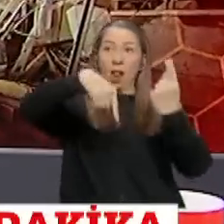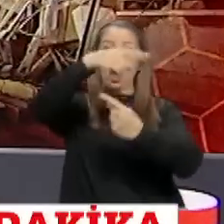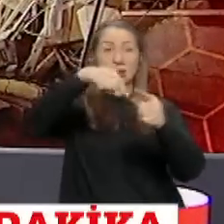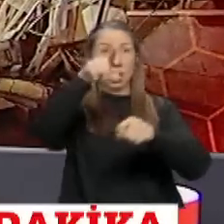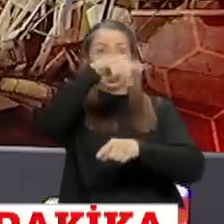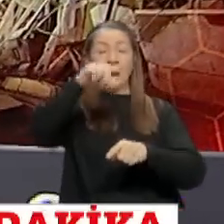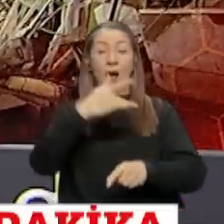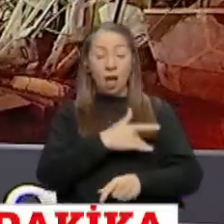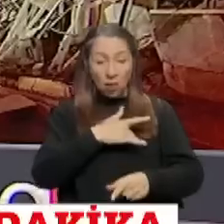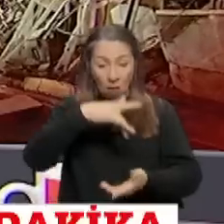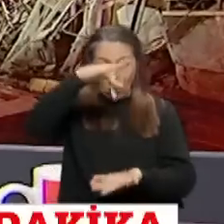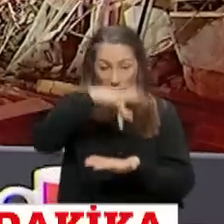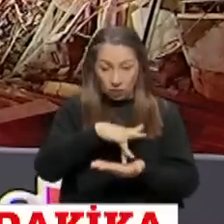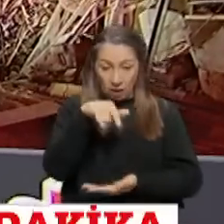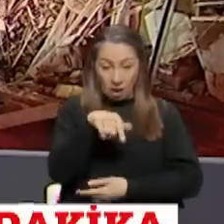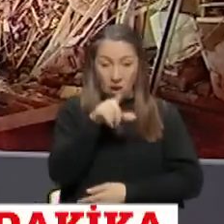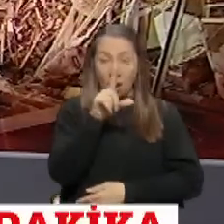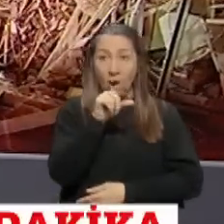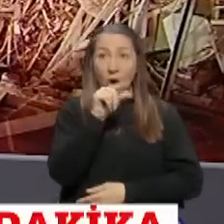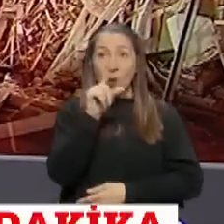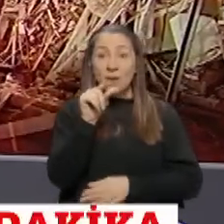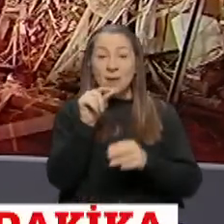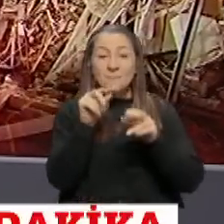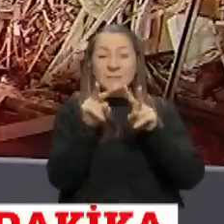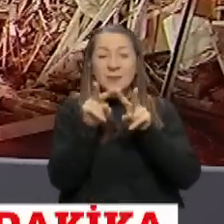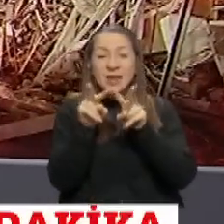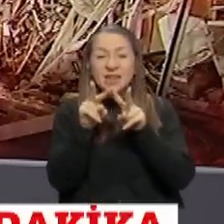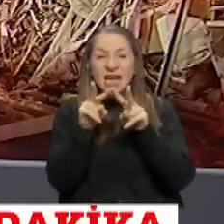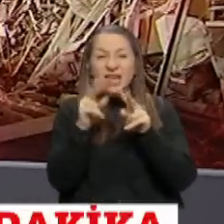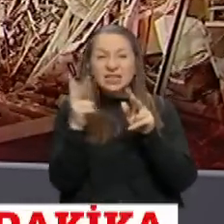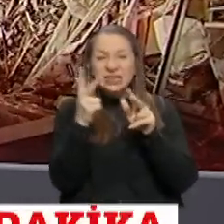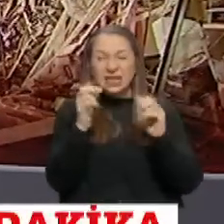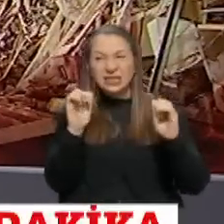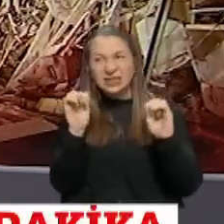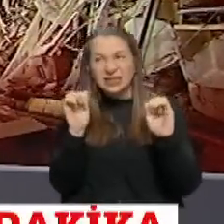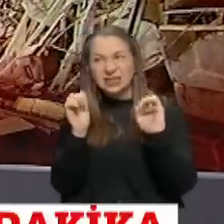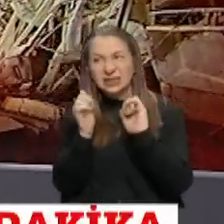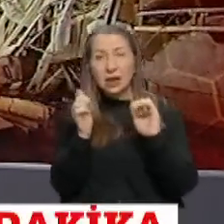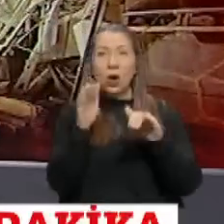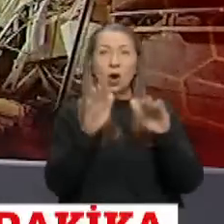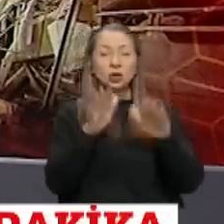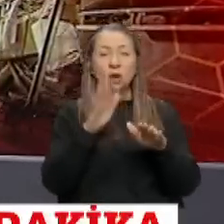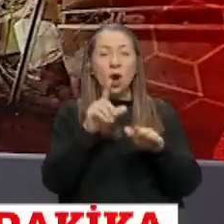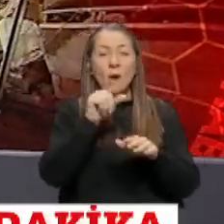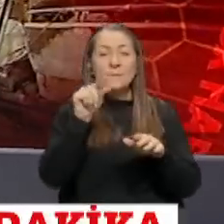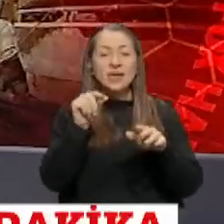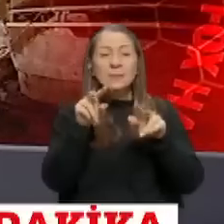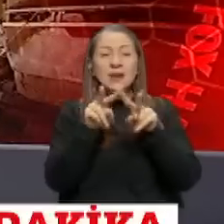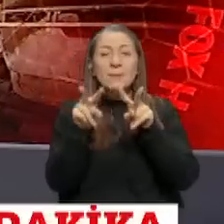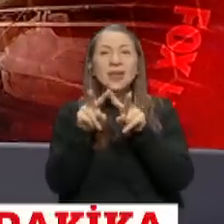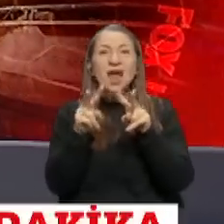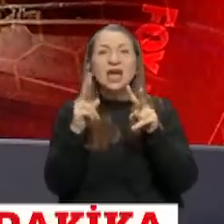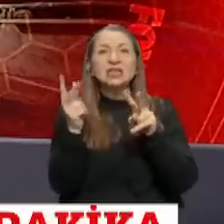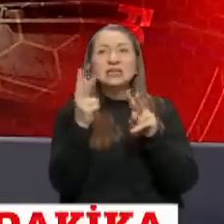Ve Anadolu 11 milimetre hızla sıkıştırılıyor yılda. ortalama 11 milimetre hızla